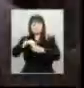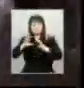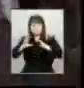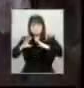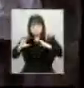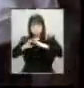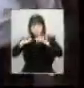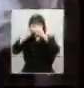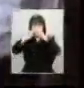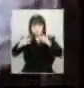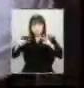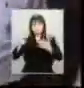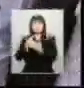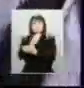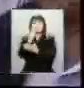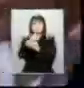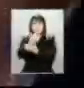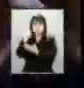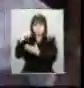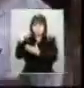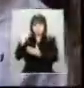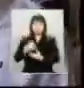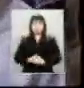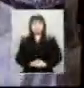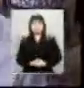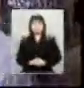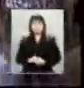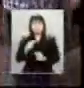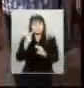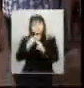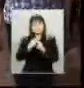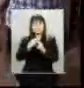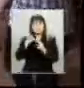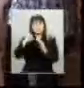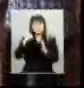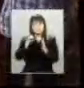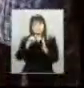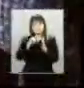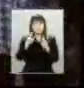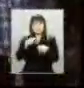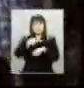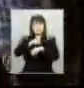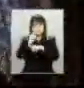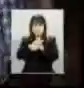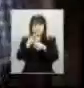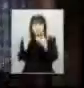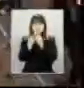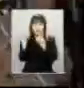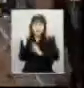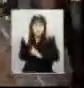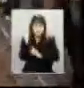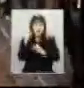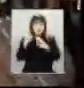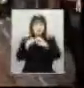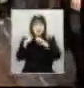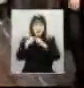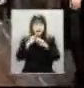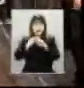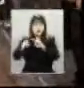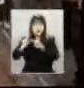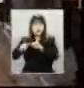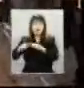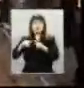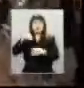ำเภอสวนพึ่งจังหวัดราชบุรีโดยนายเจ้าอมิงโซตาหยงประธานกรรมธิการรับฟังปัญหาและสถานการณ์ในศู